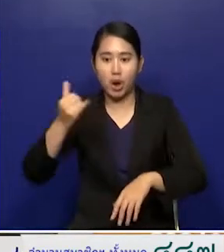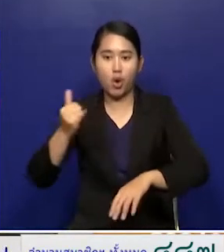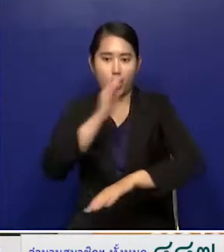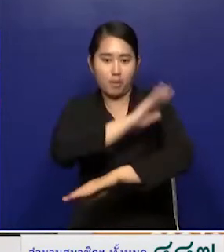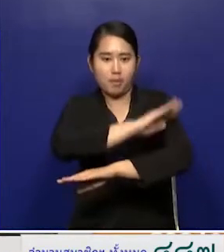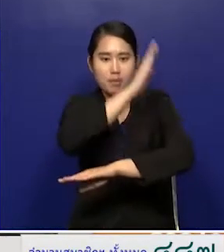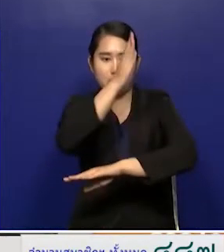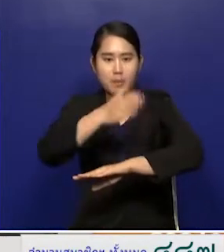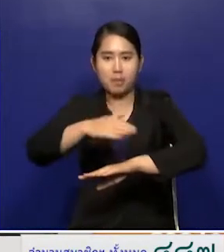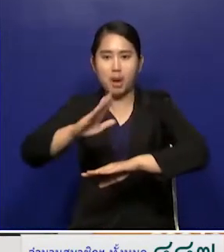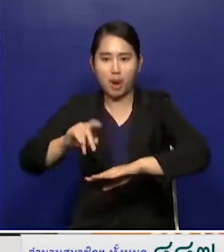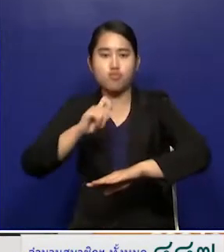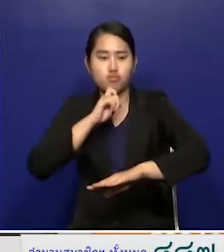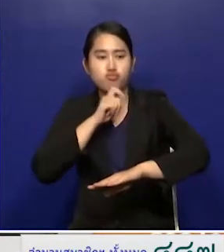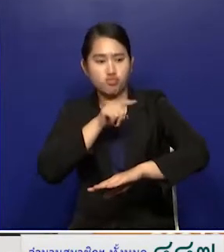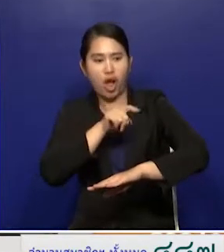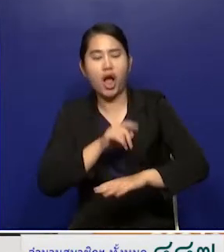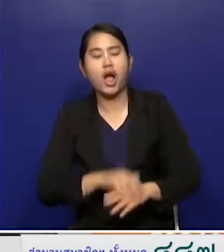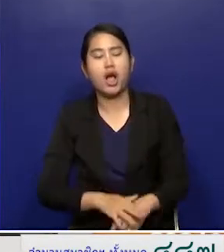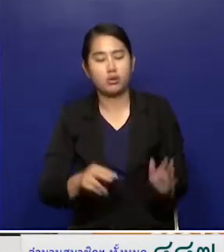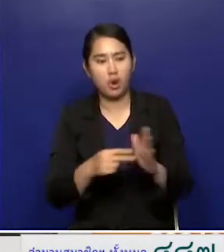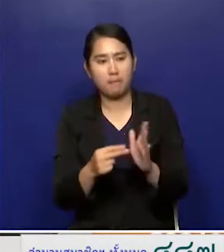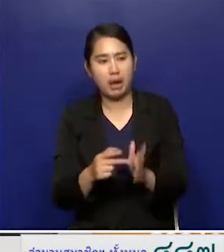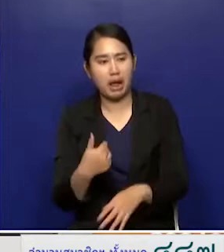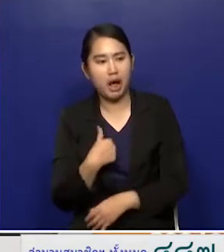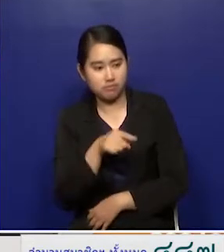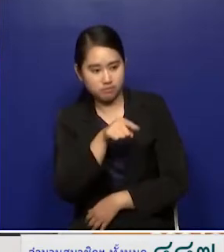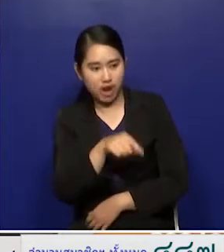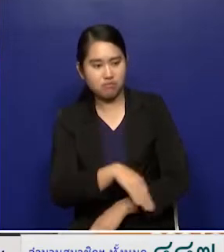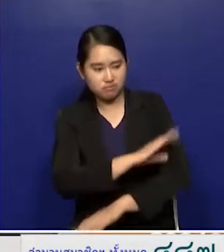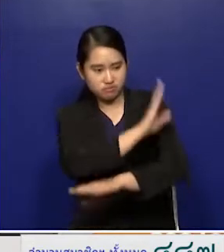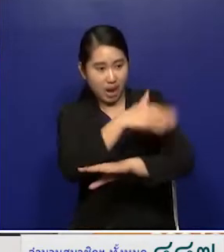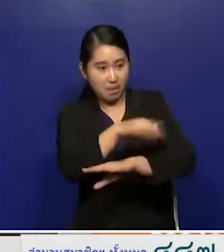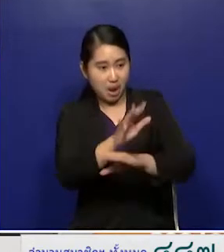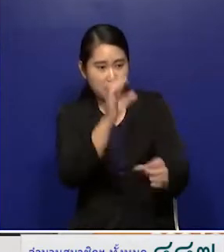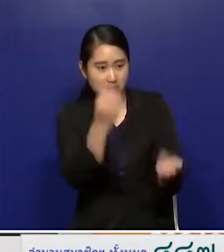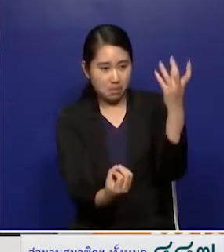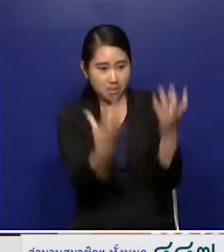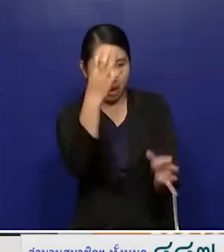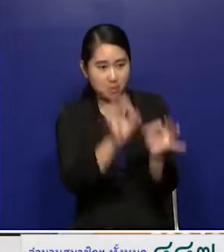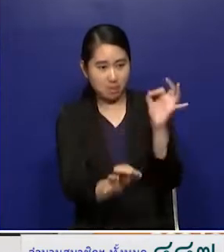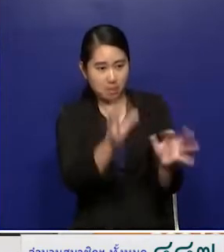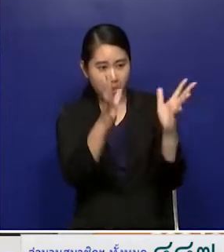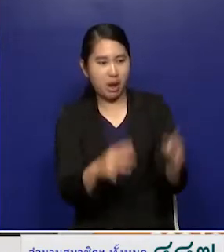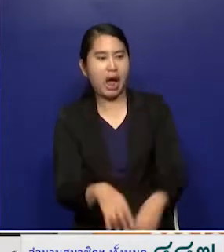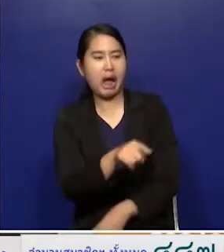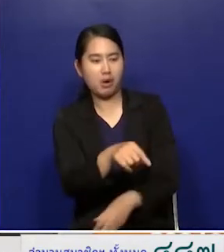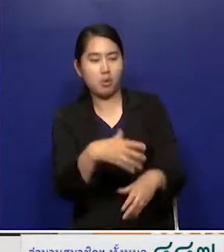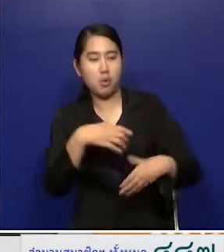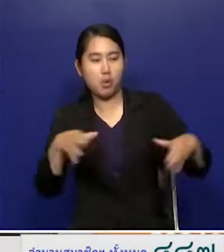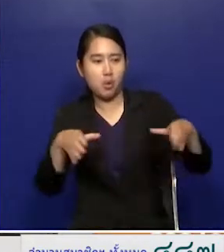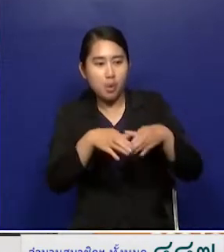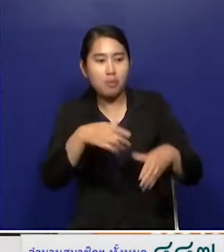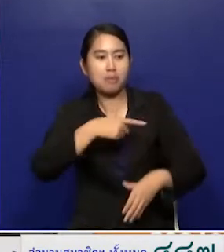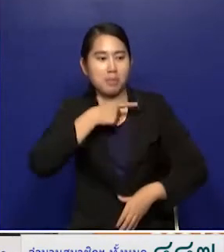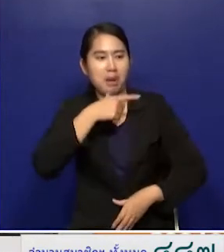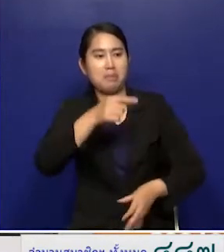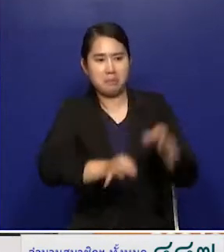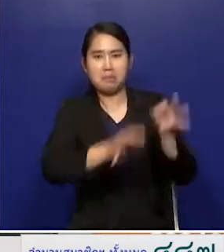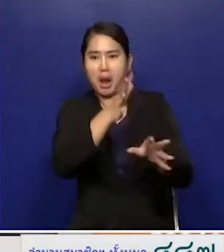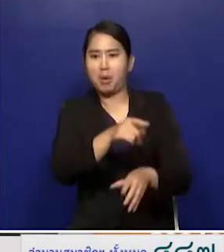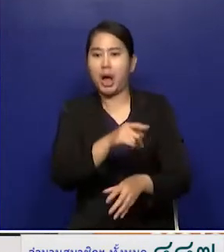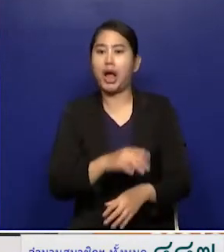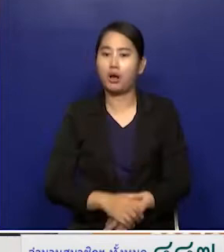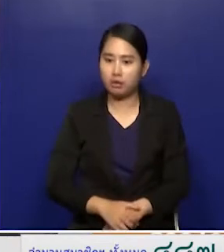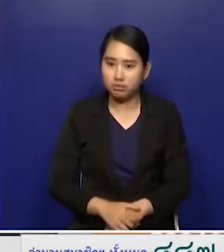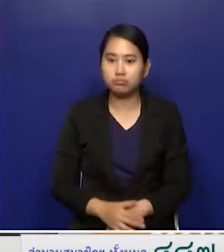ที่ราบสงตกฑไปจําเลยขสงคม อยู่ว่าฟป่าเกิดจากชาต praising คนเผานะครับ สิ่